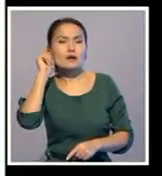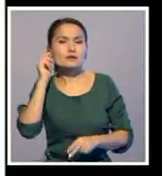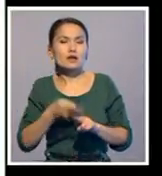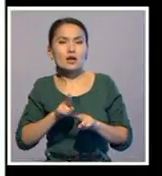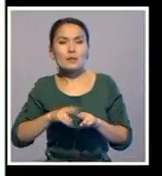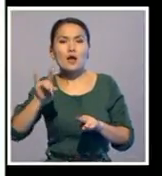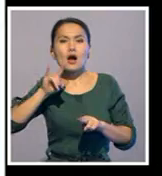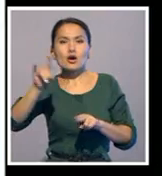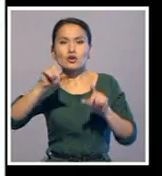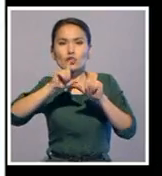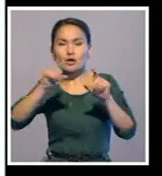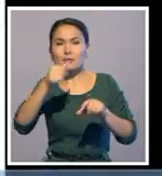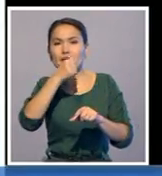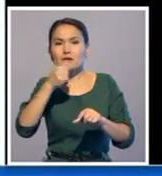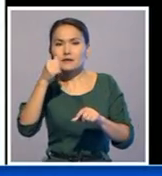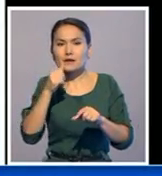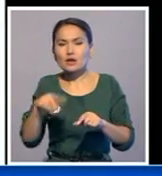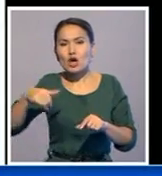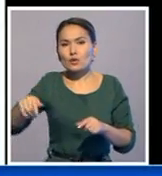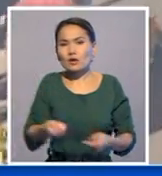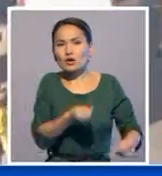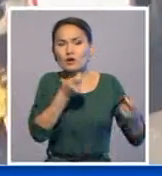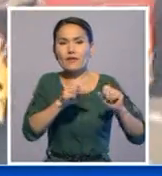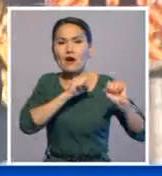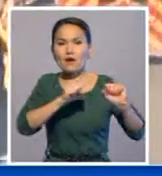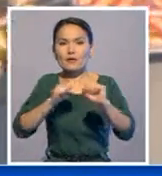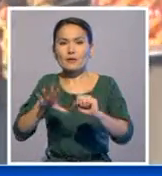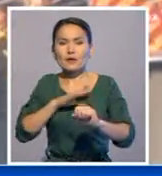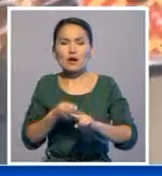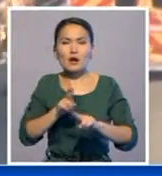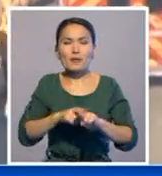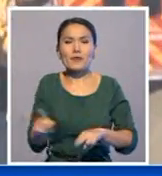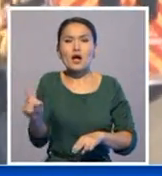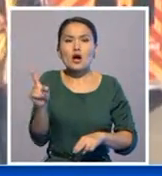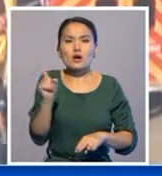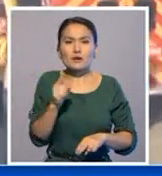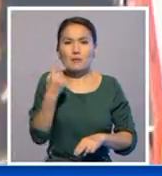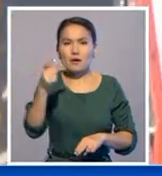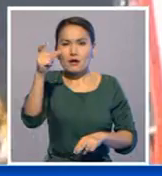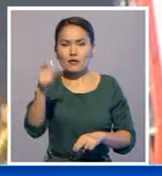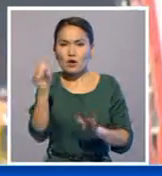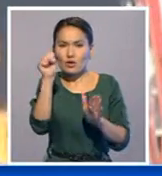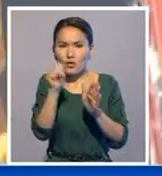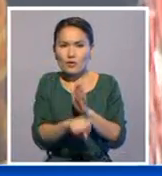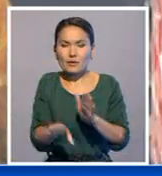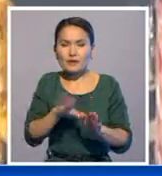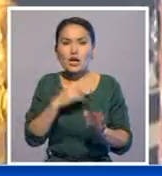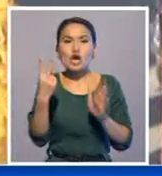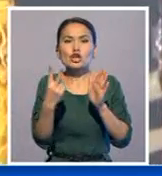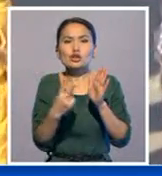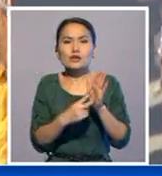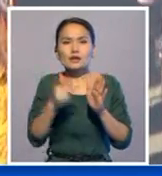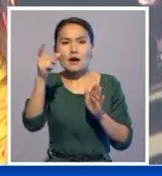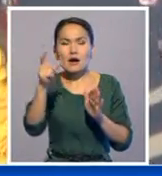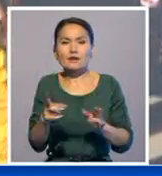еш кедергісіз өтіп, жартылай автоматты дүрбіден оқ жаудырған. Одан әуежай қызметкері сол жерде жан тапсырып, тағы 7 адам жараланды. Жапа